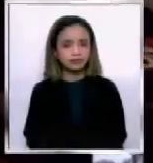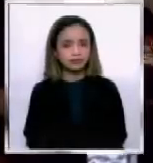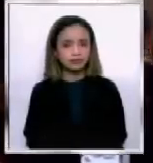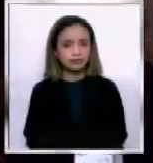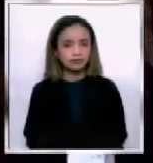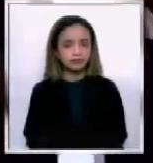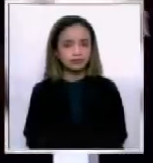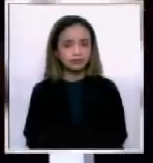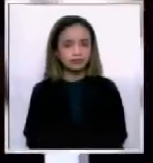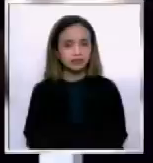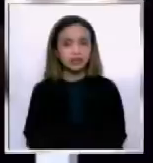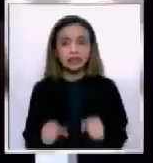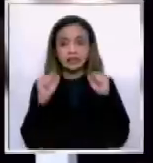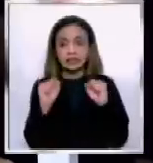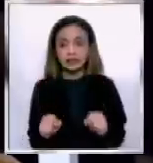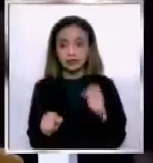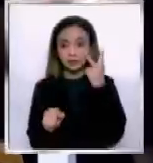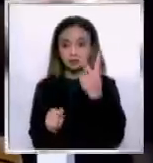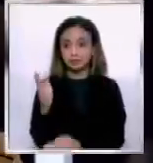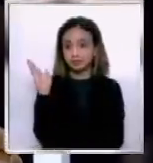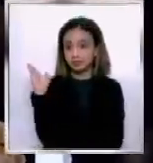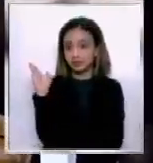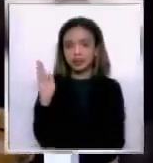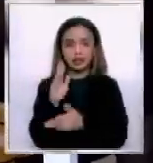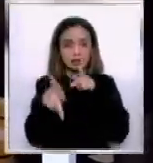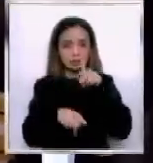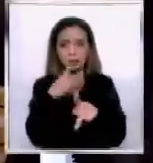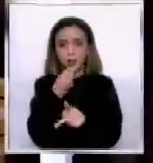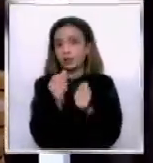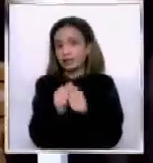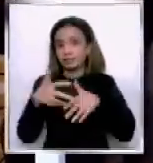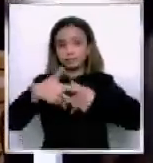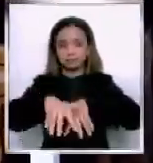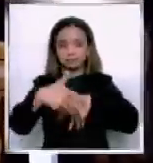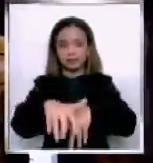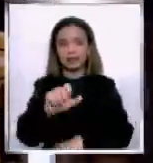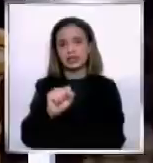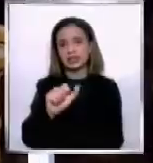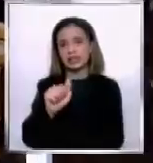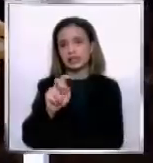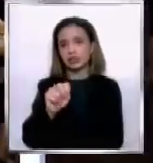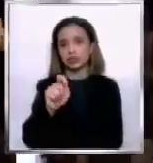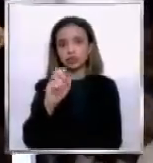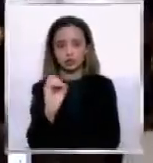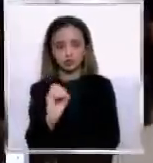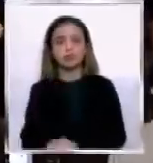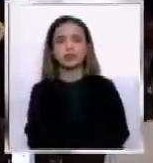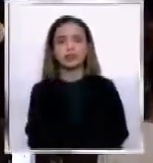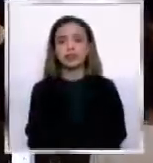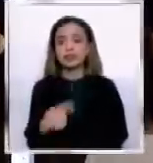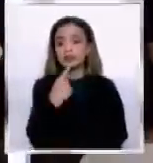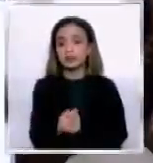Maris, Emil, makikita nyo ngayon yung bulto ng mga tao na sumama sa prosesyon ng Santo Entierro. At sabi nga natin kanina,